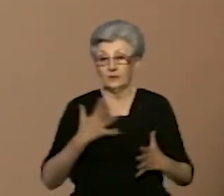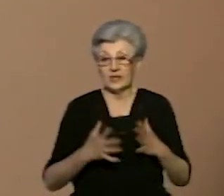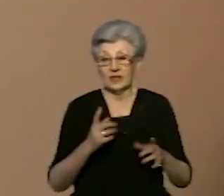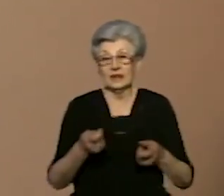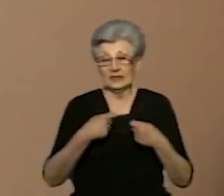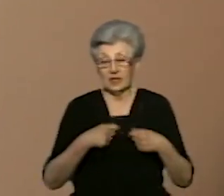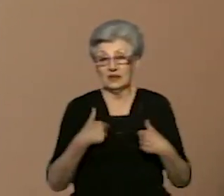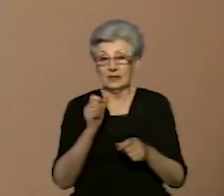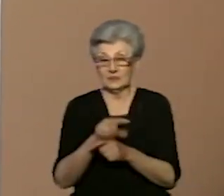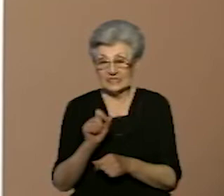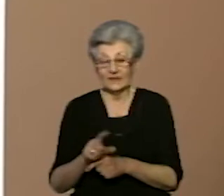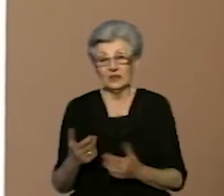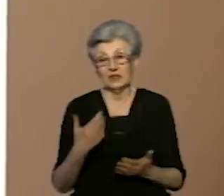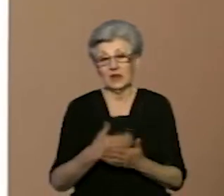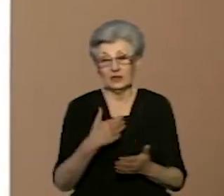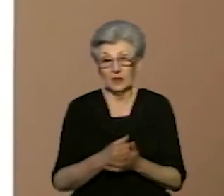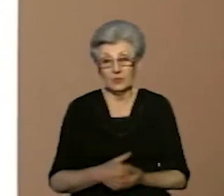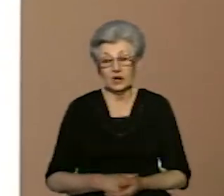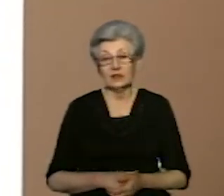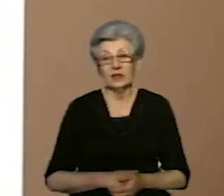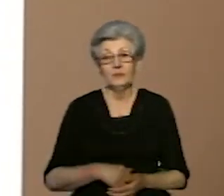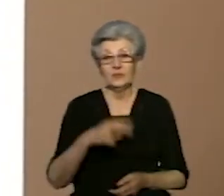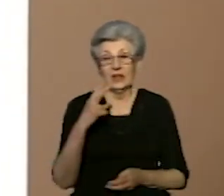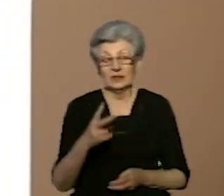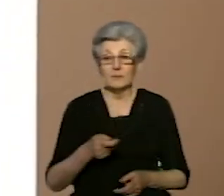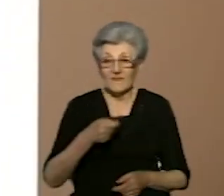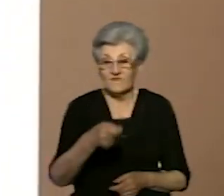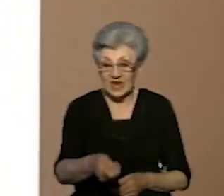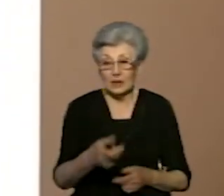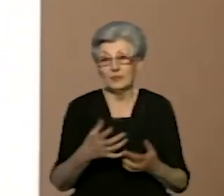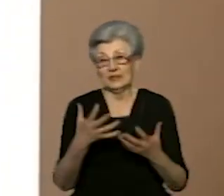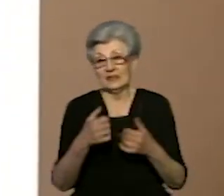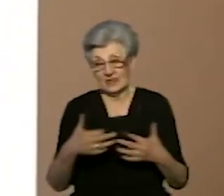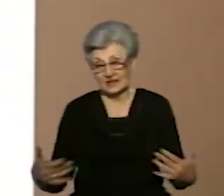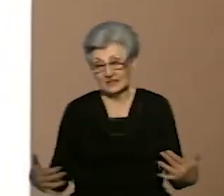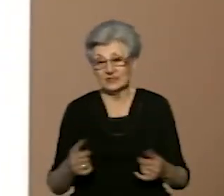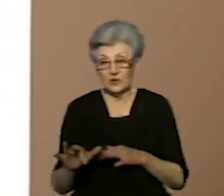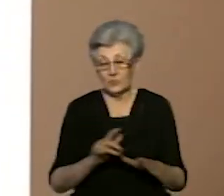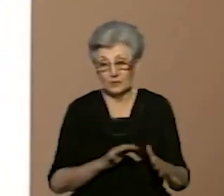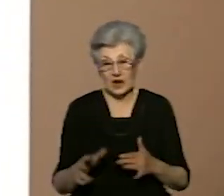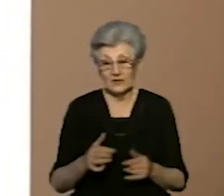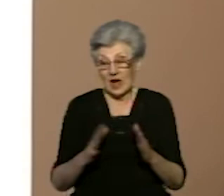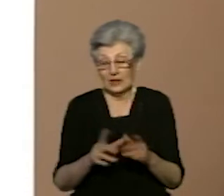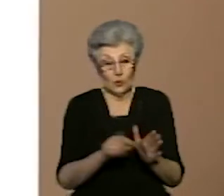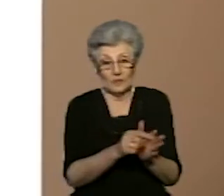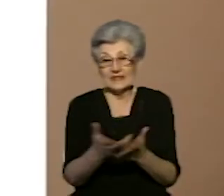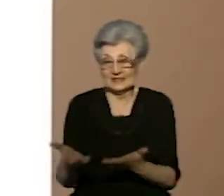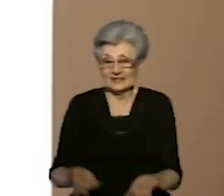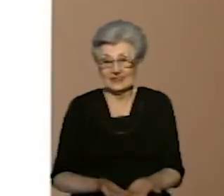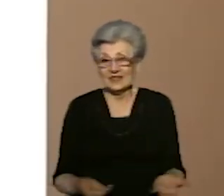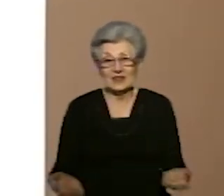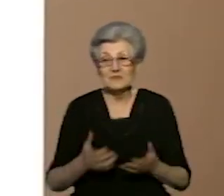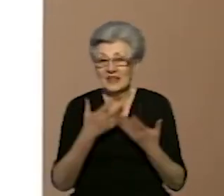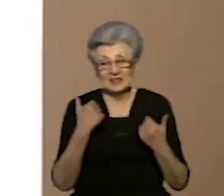тему, наприклад, 2 переноси, перевод, випад, защита, ответ. І а дома немає з ким, бо то, що там треба, щоб і інший